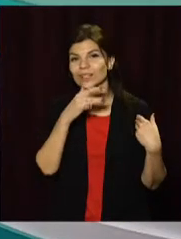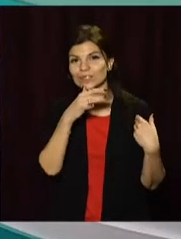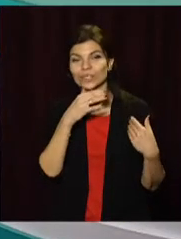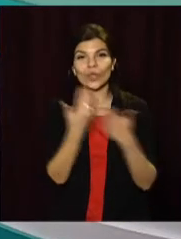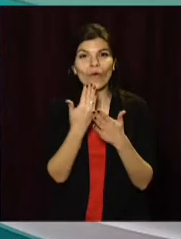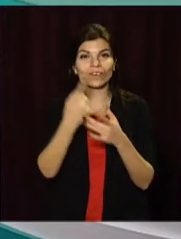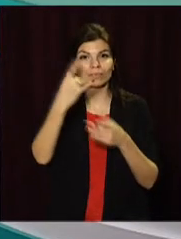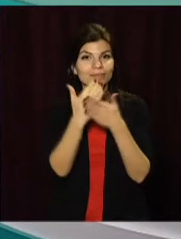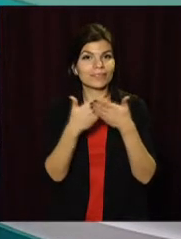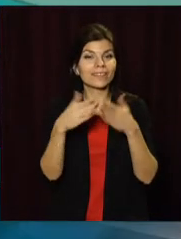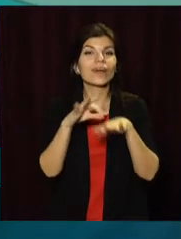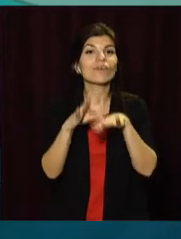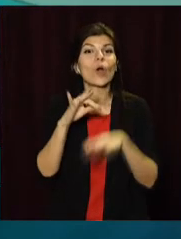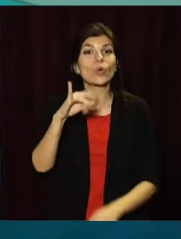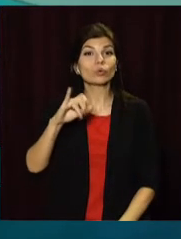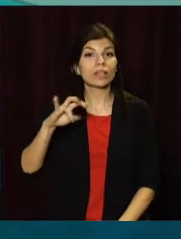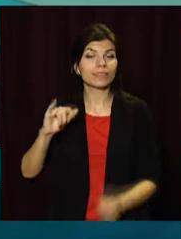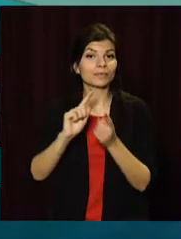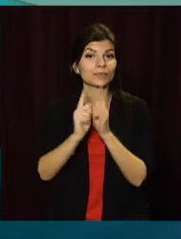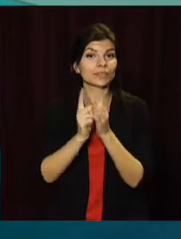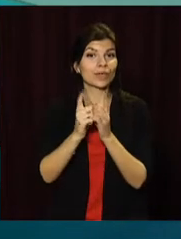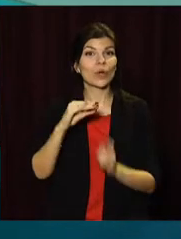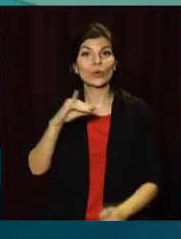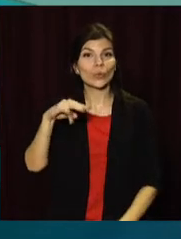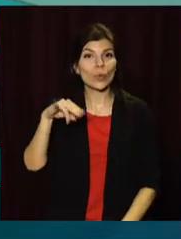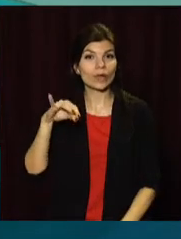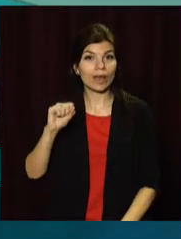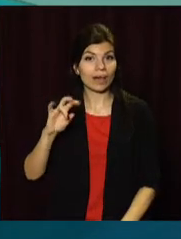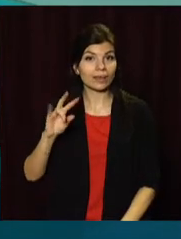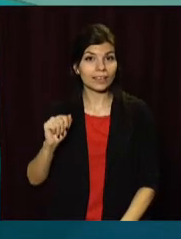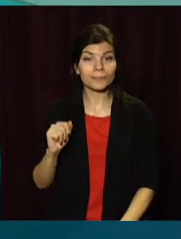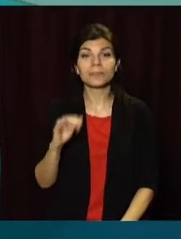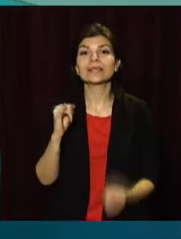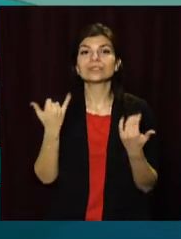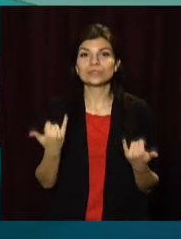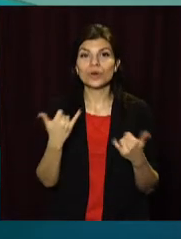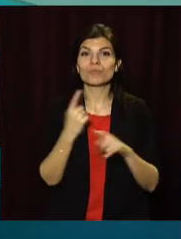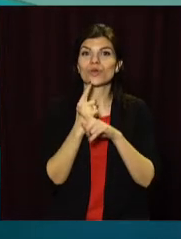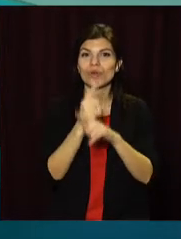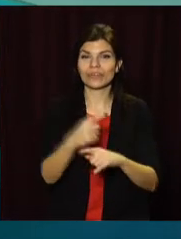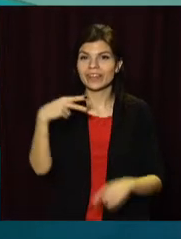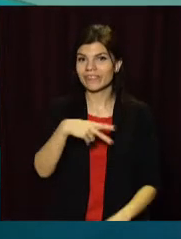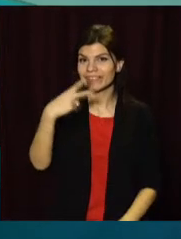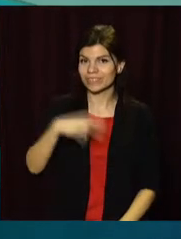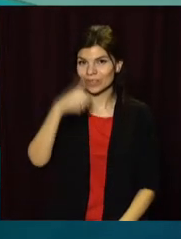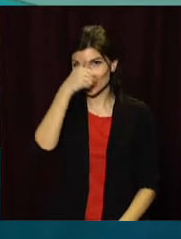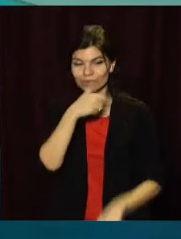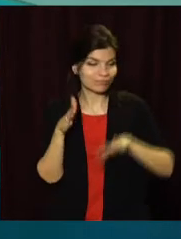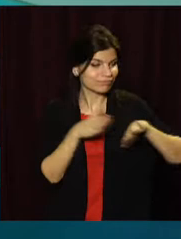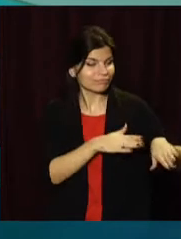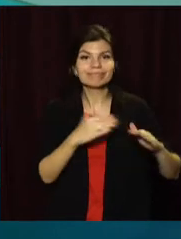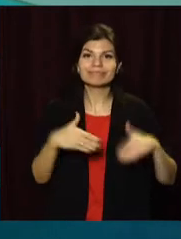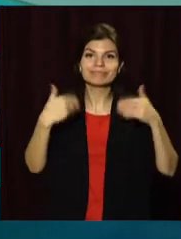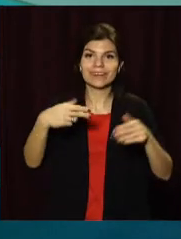Вітаю. Час новин на відкритому. У студії Руслана Козиряцька та сурдоперекладачка Юліана Пуговкіна. Сьогодні проведжаємо 2020-й